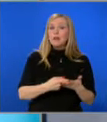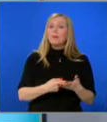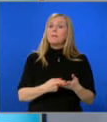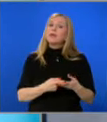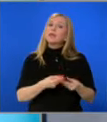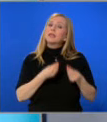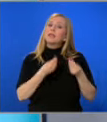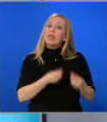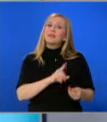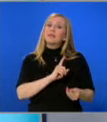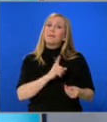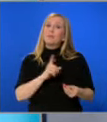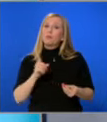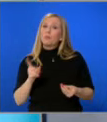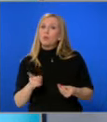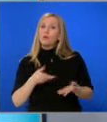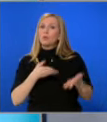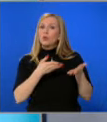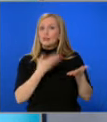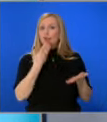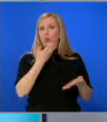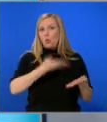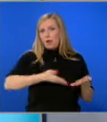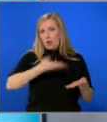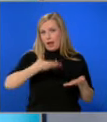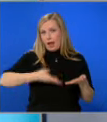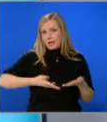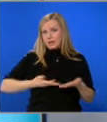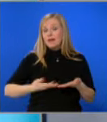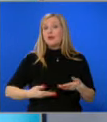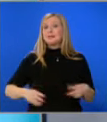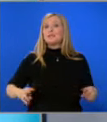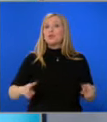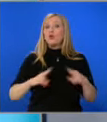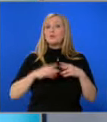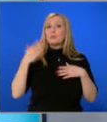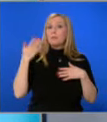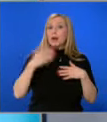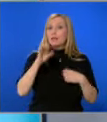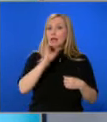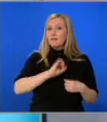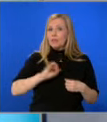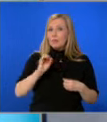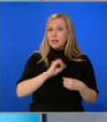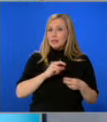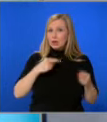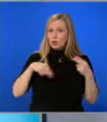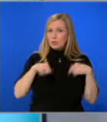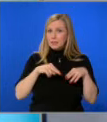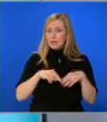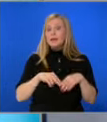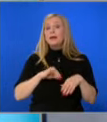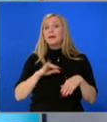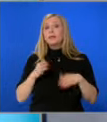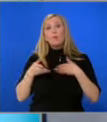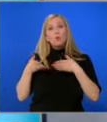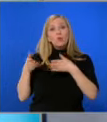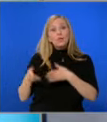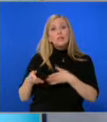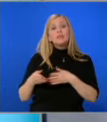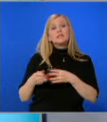давани препоръки и по линия на докладите за върховенството на правото на Европейската комисия, и по линия на Съвета на